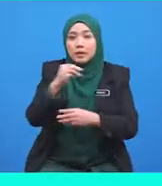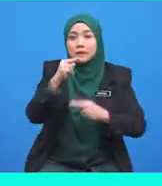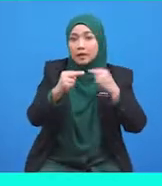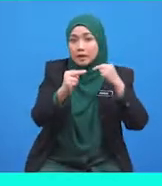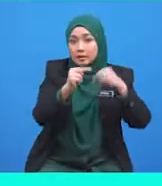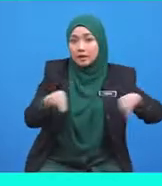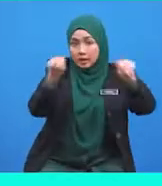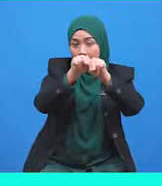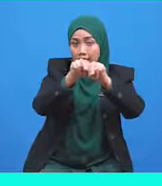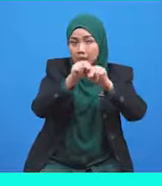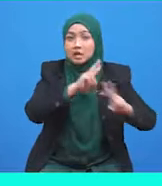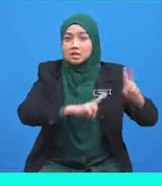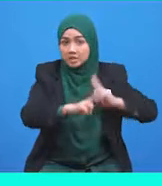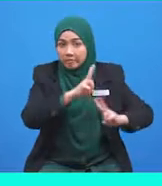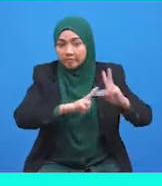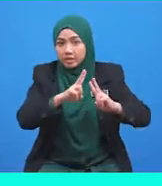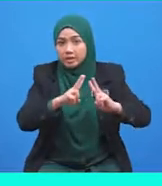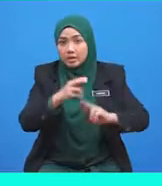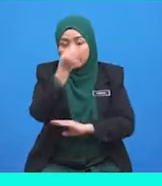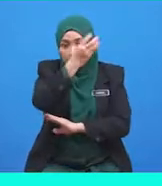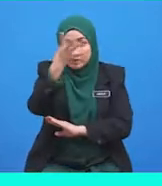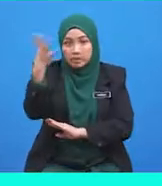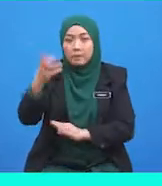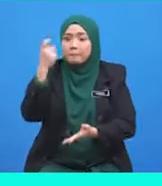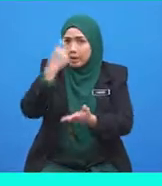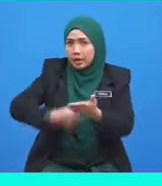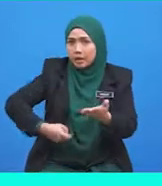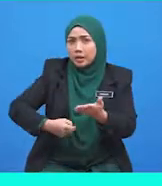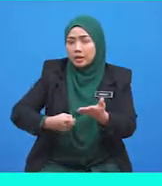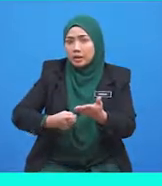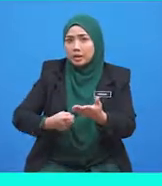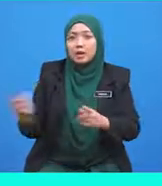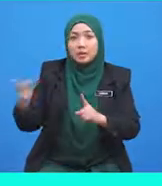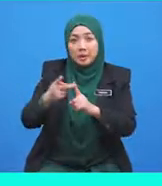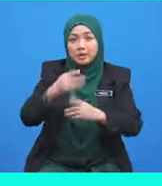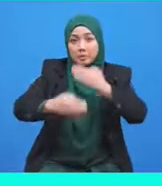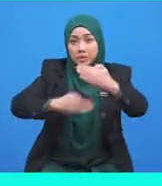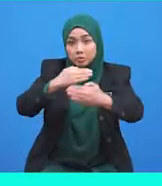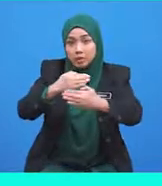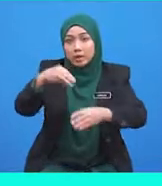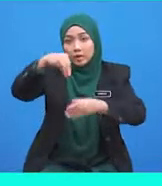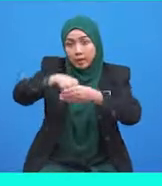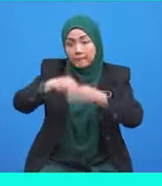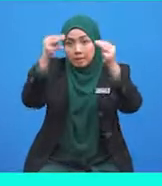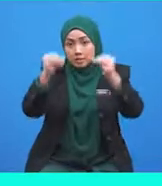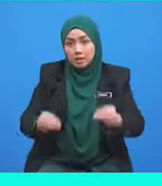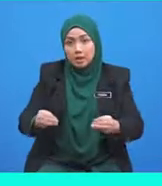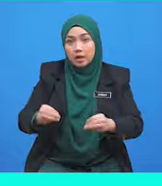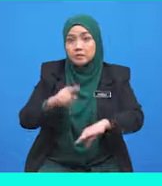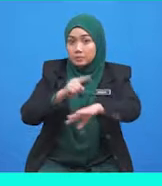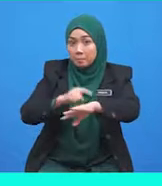iaitu pertama, menjelaskan penghargaan terhadap kemajuan dalam masyarakat zaman